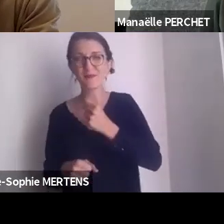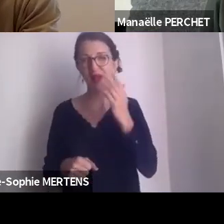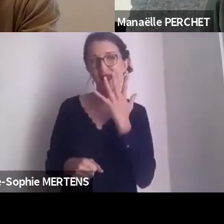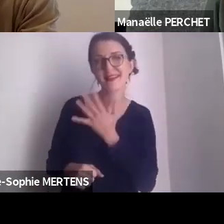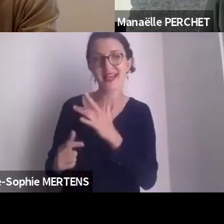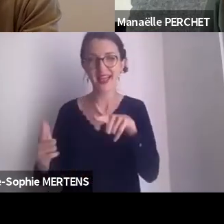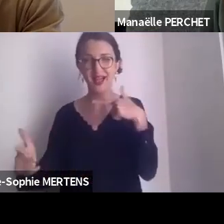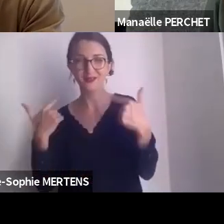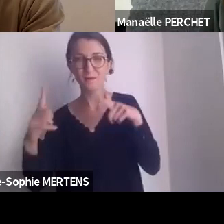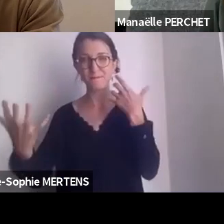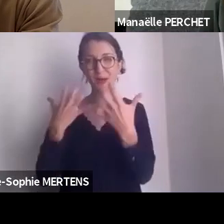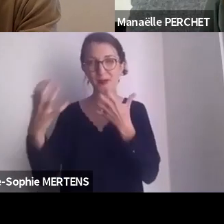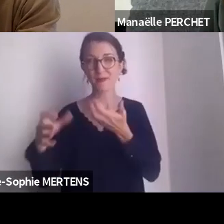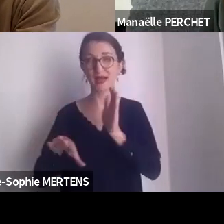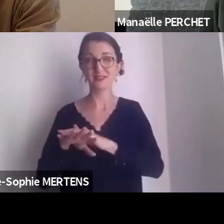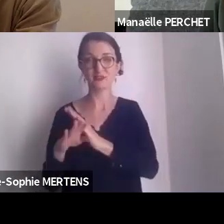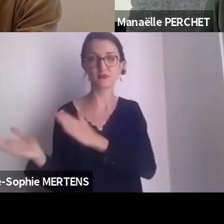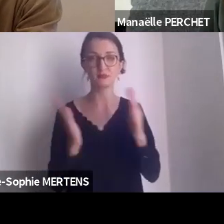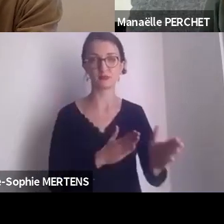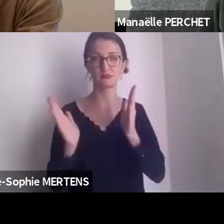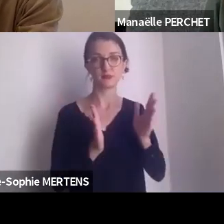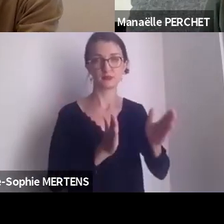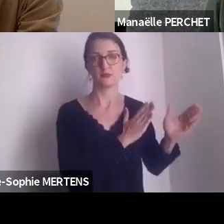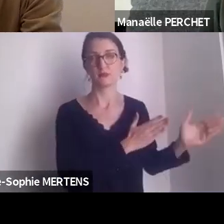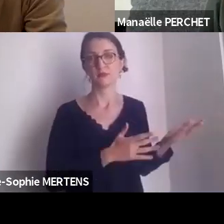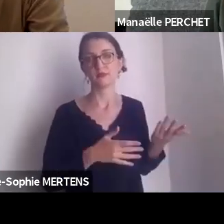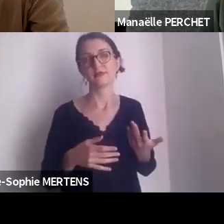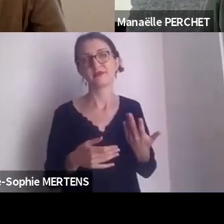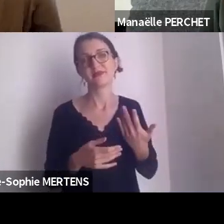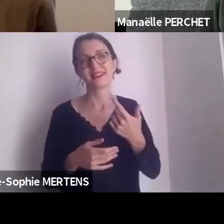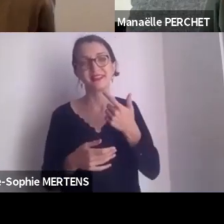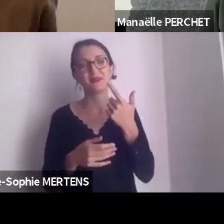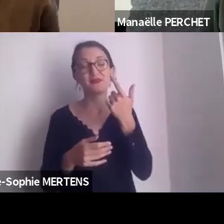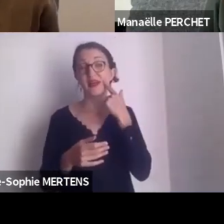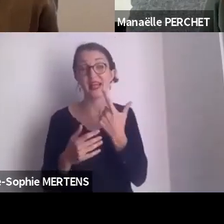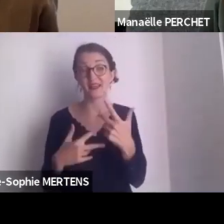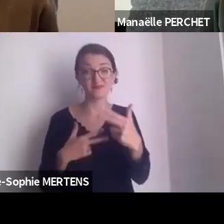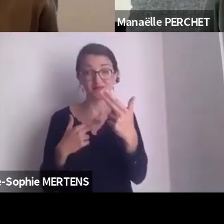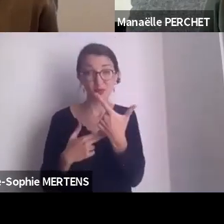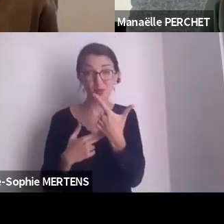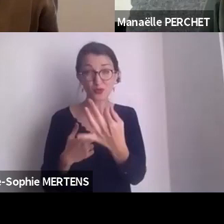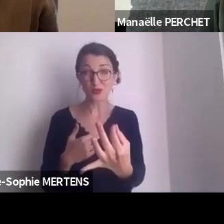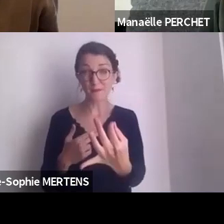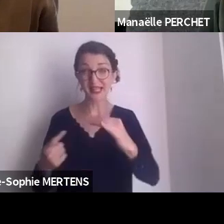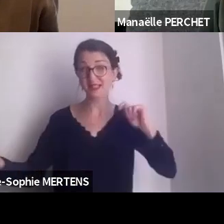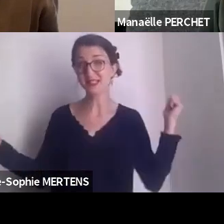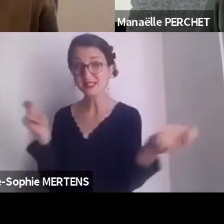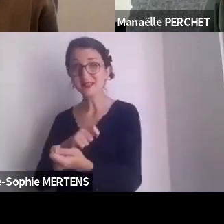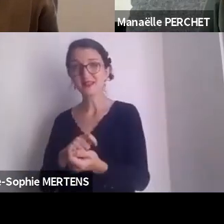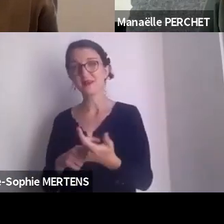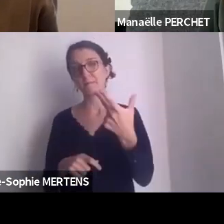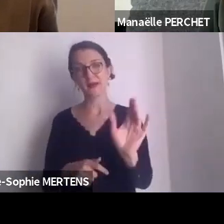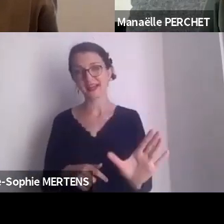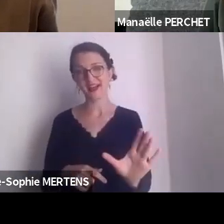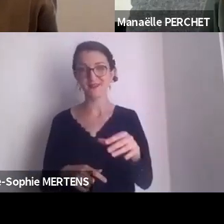on a changé du tout au tout en 15 jours, mais en tout cas, on a retenu des bonnes leçons par rapport à ça. Et on a décidé justement de